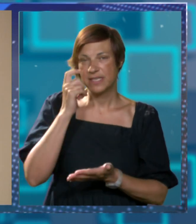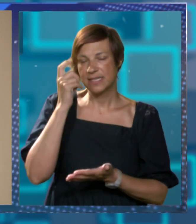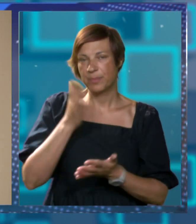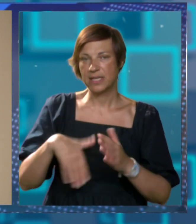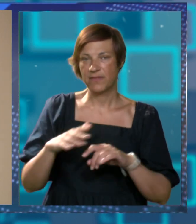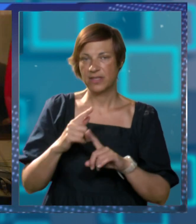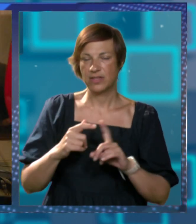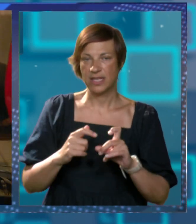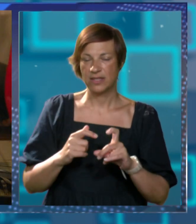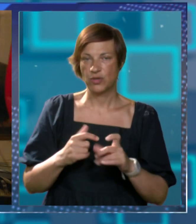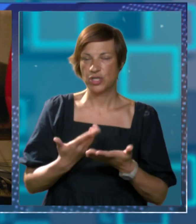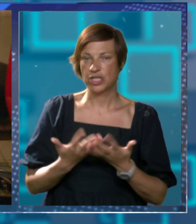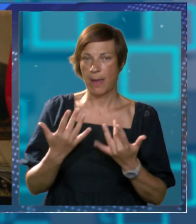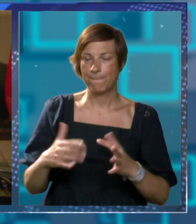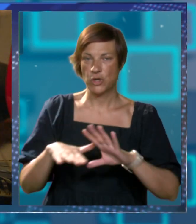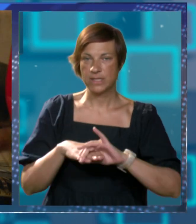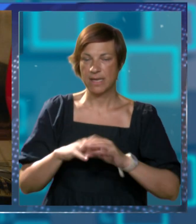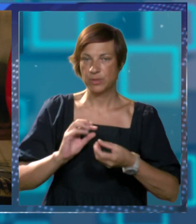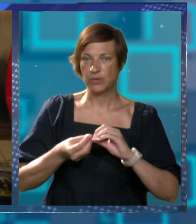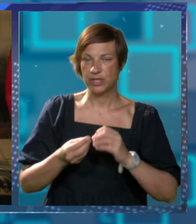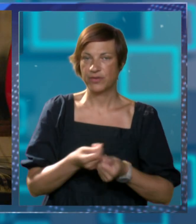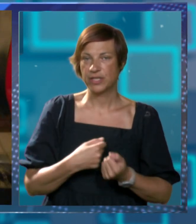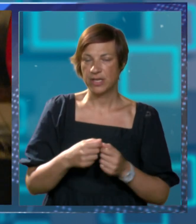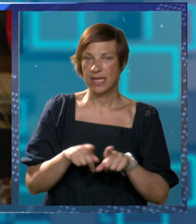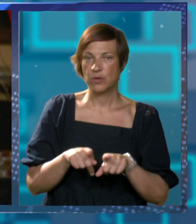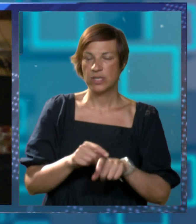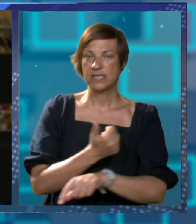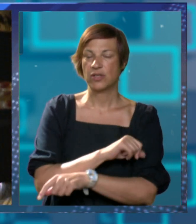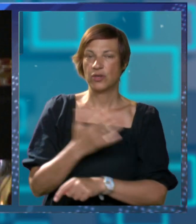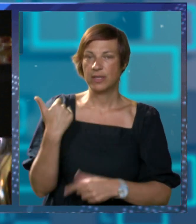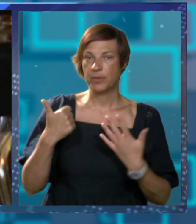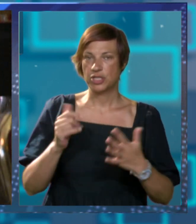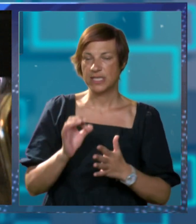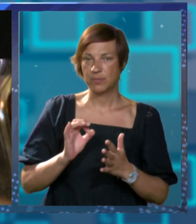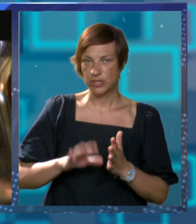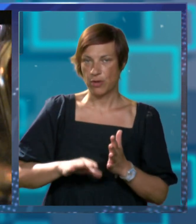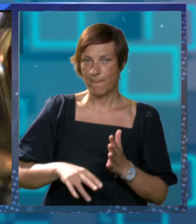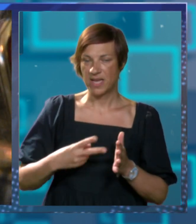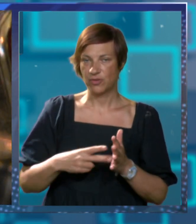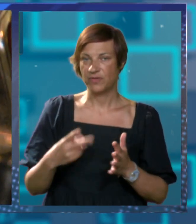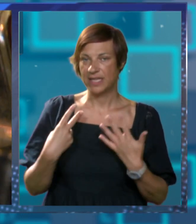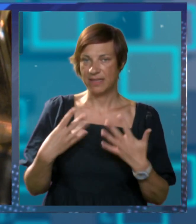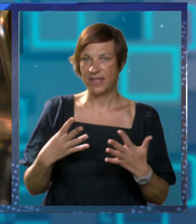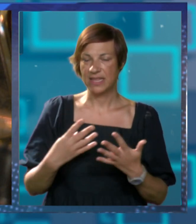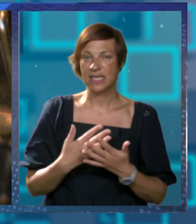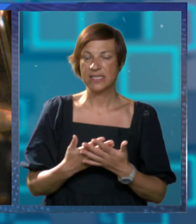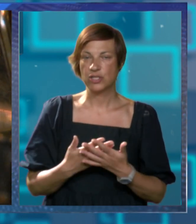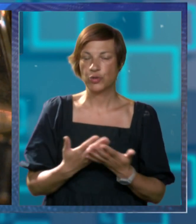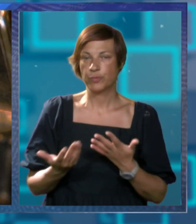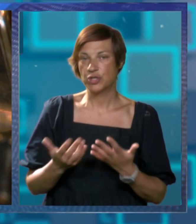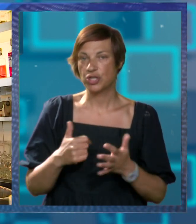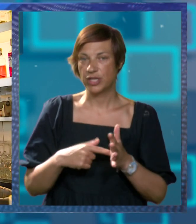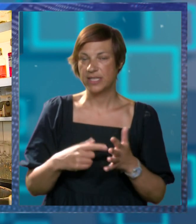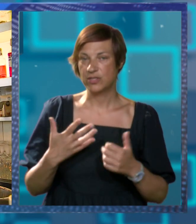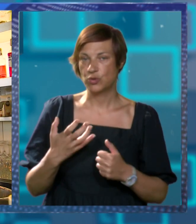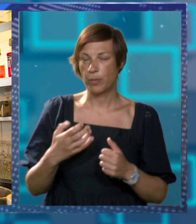zabrinjava, dodaje Trojić, jeste da je broj zaposlenih u trgovačkim društvima u toj istoj godini bio 6% manje u odnosu na 2019. što je